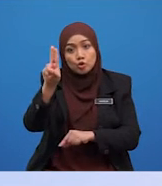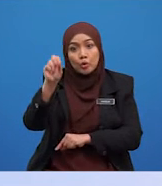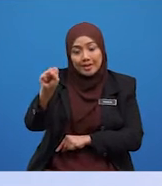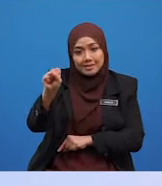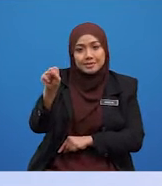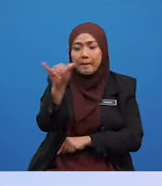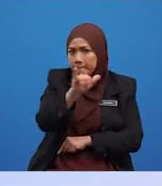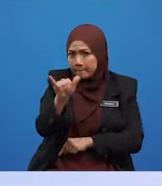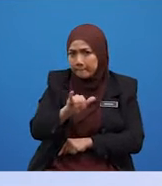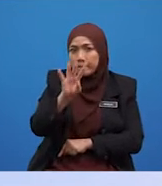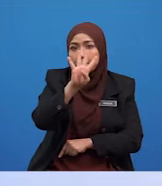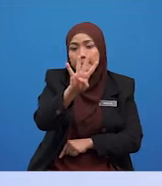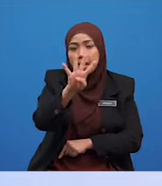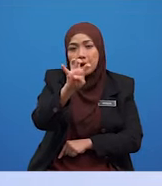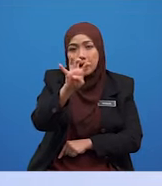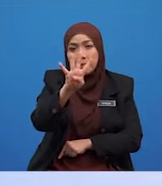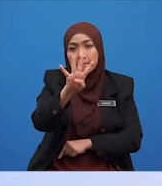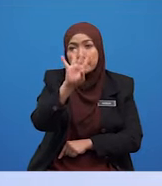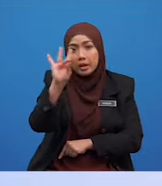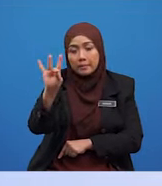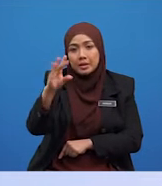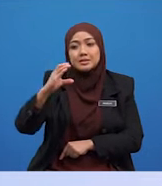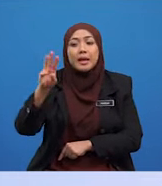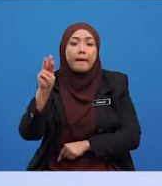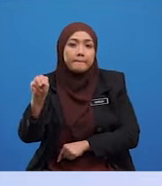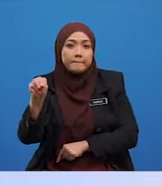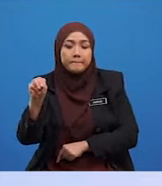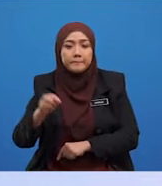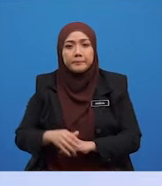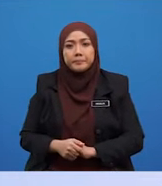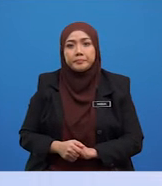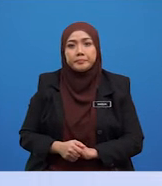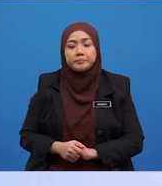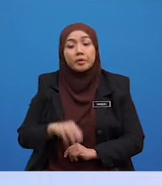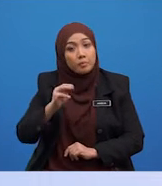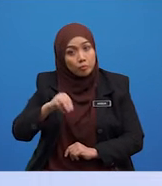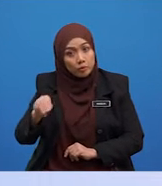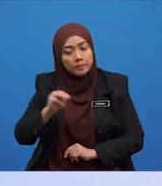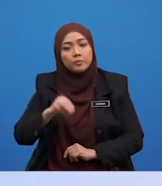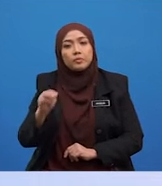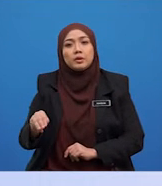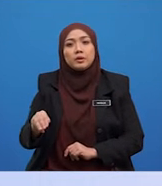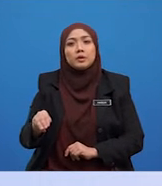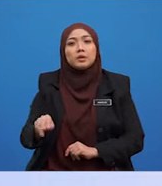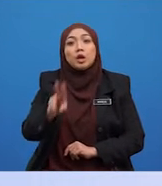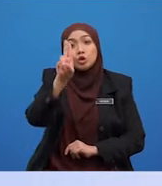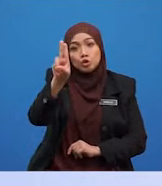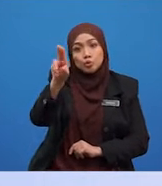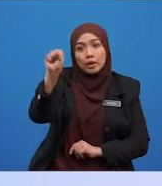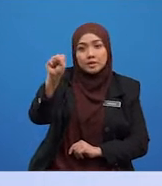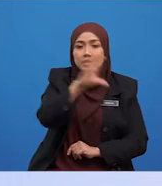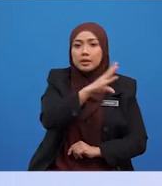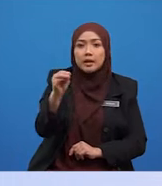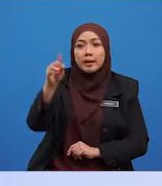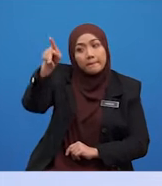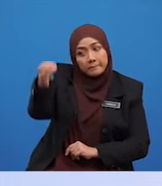US sama dengan 48 cm. Murid-murid, US